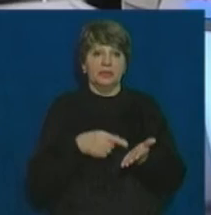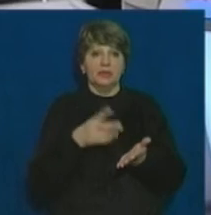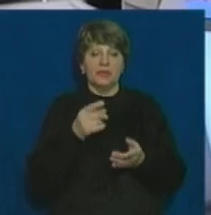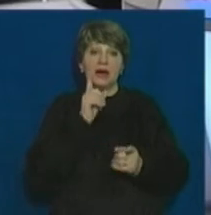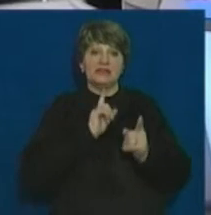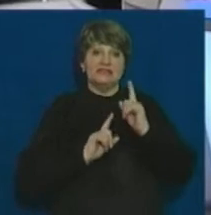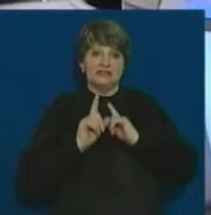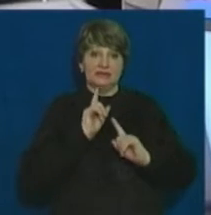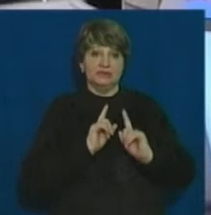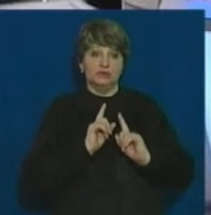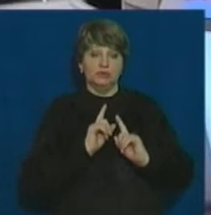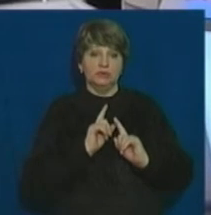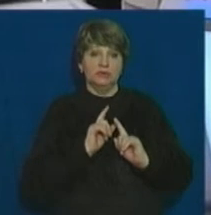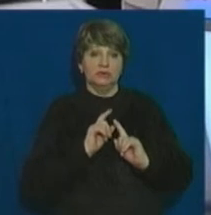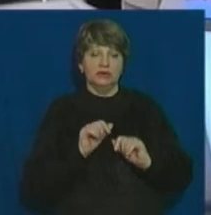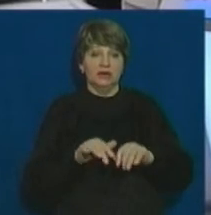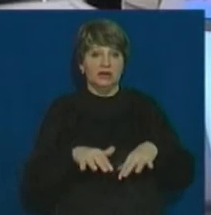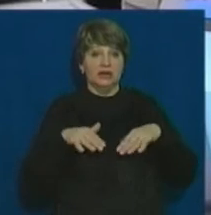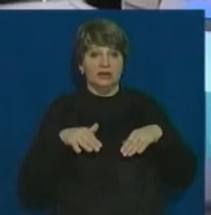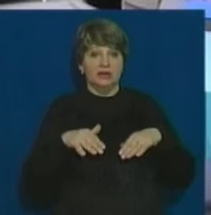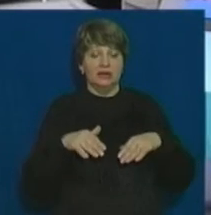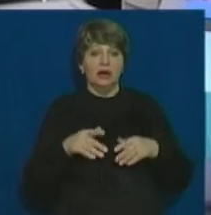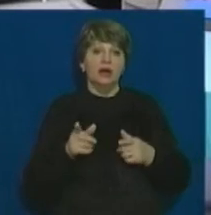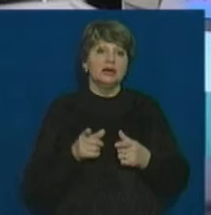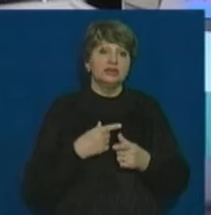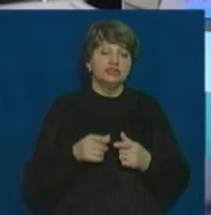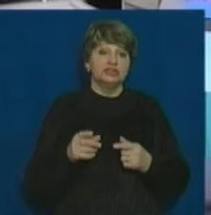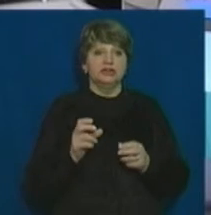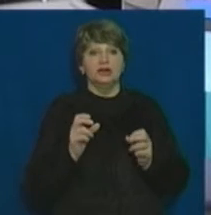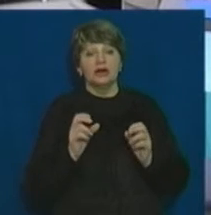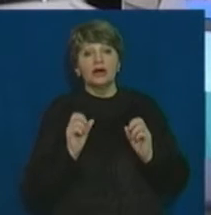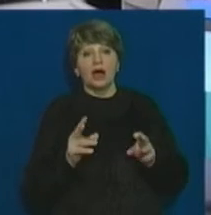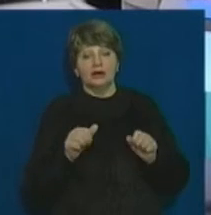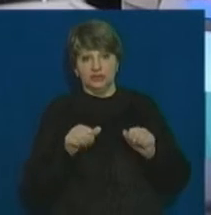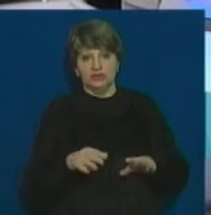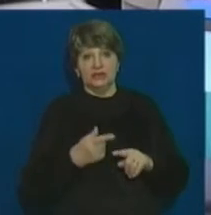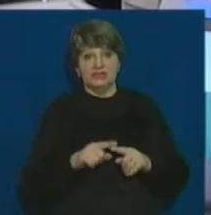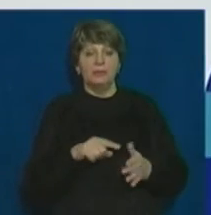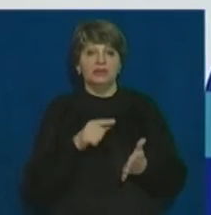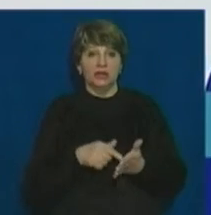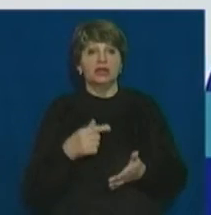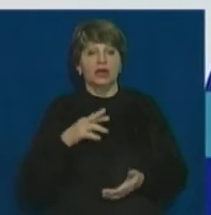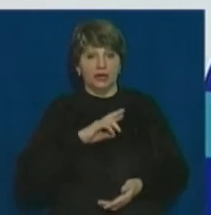сесію, чи там, я не знаю, яким чином конкретно це питання вирішиться, але я так думаю, що це